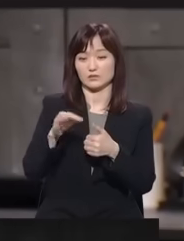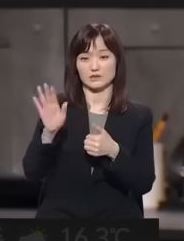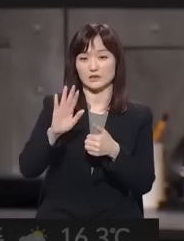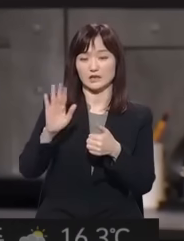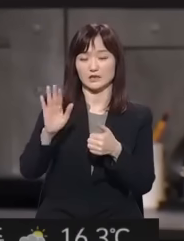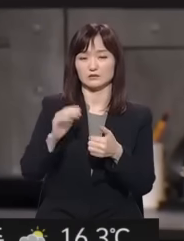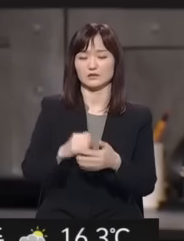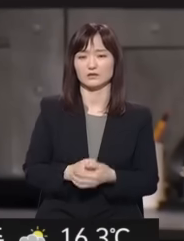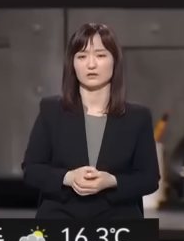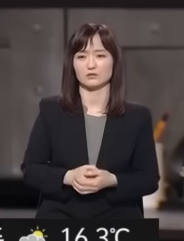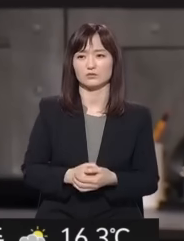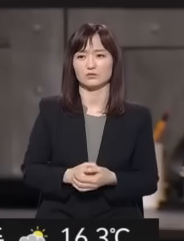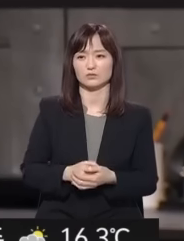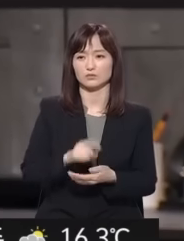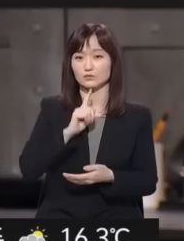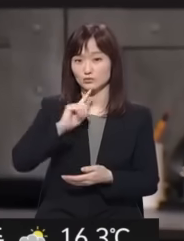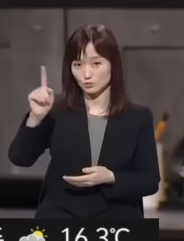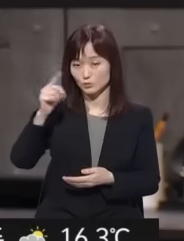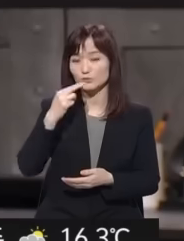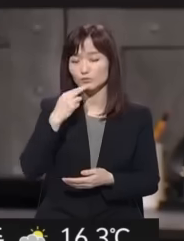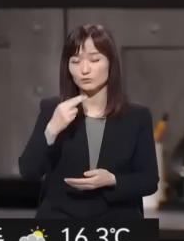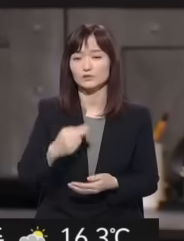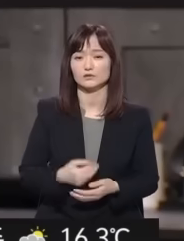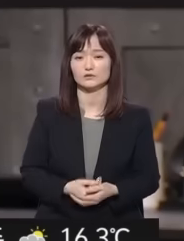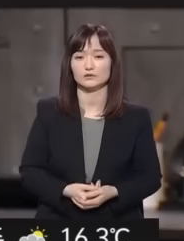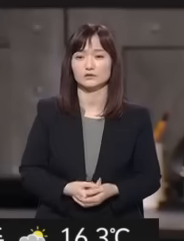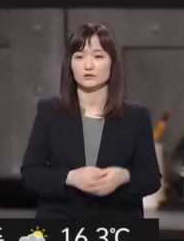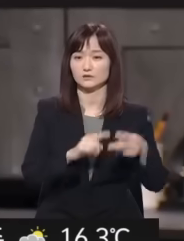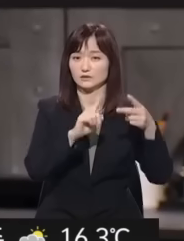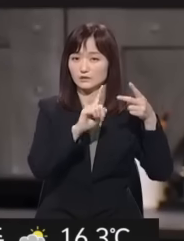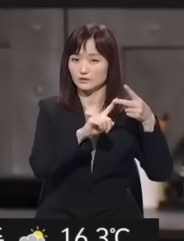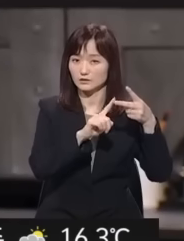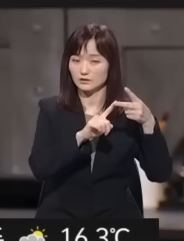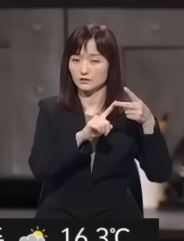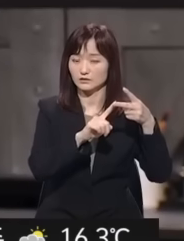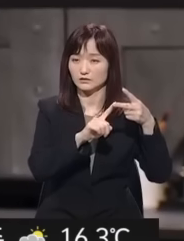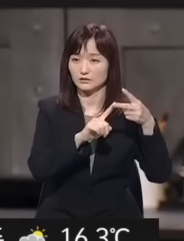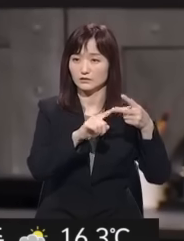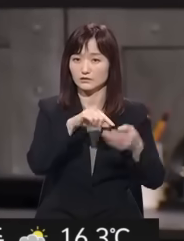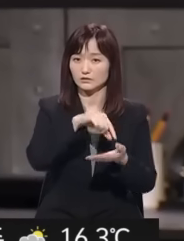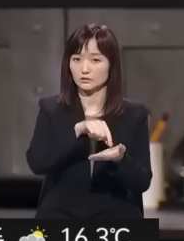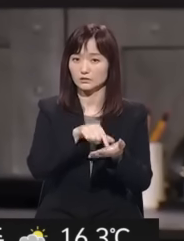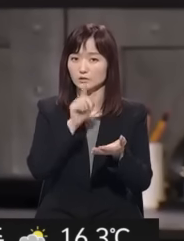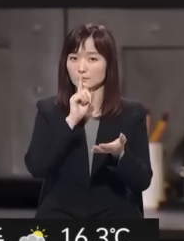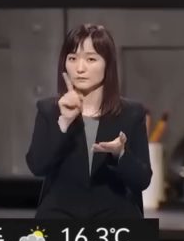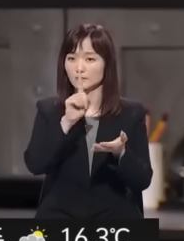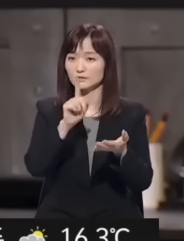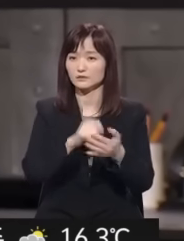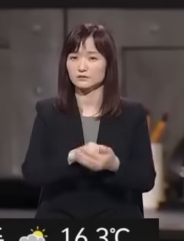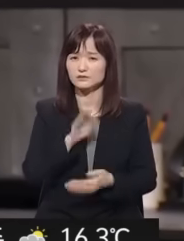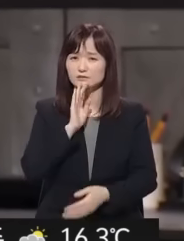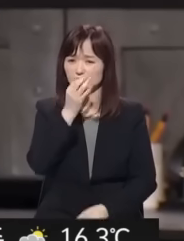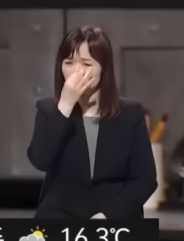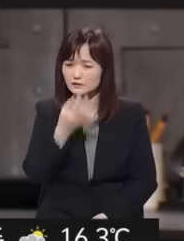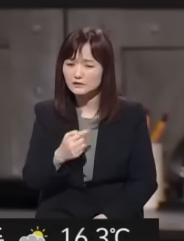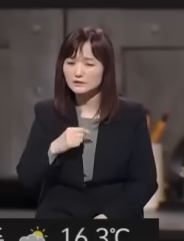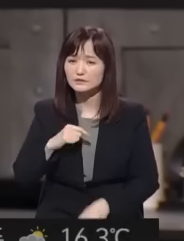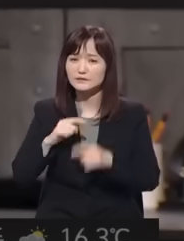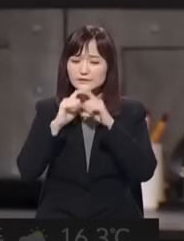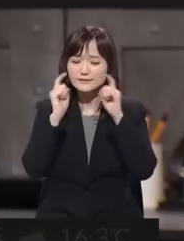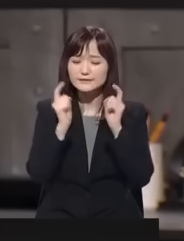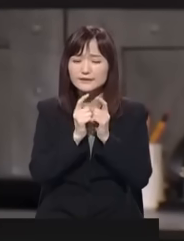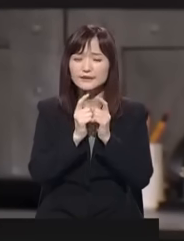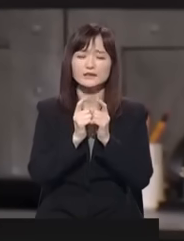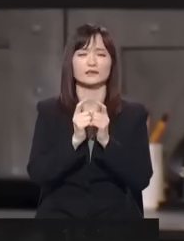위기에 대해서는 신고하지 않았다라고 미추홀에서는 이야기를 하는 것이고 두 번째 방금 앵커가 적절하게 이야기를 했죠 정말 힘들면 개인